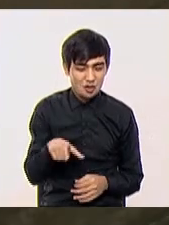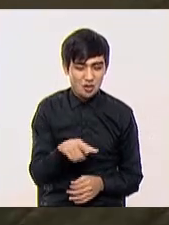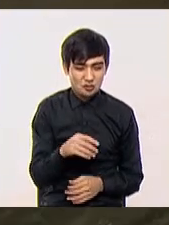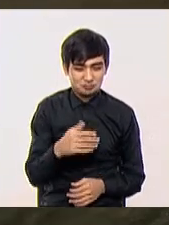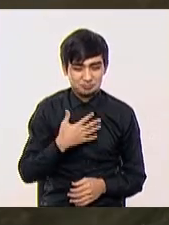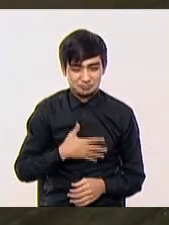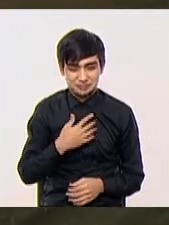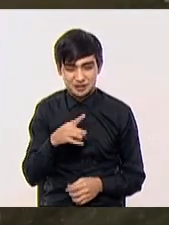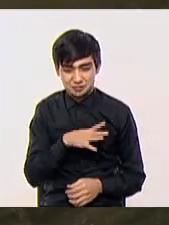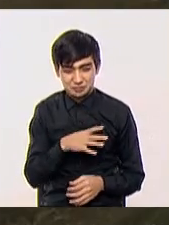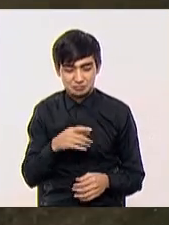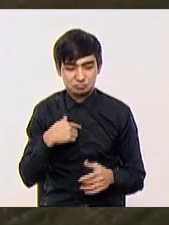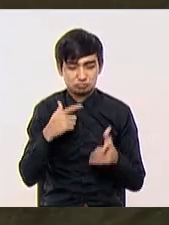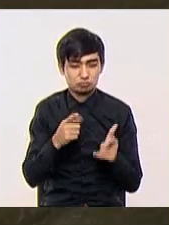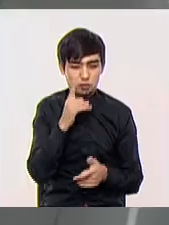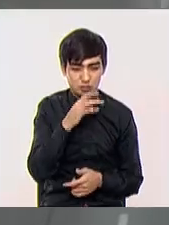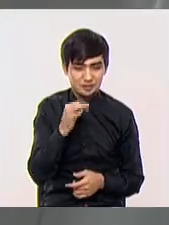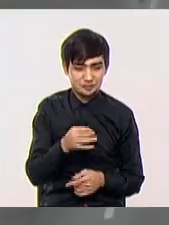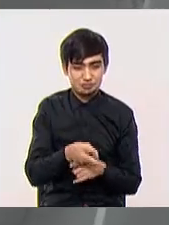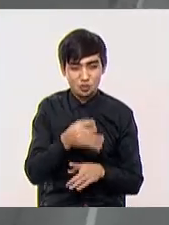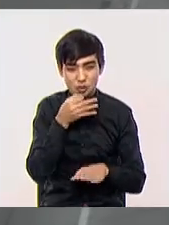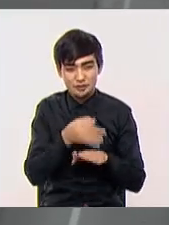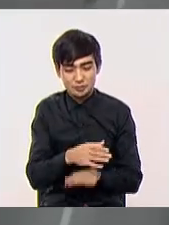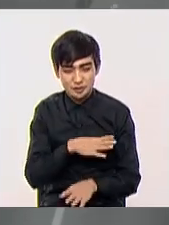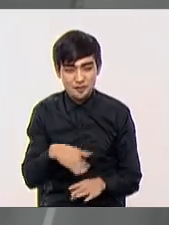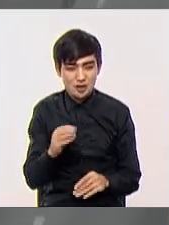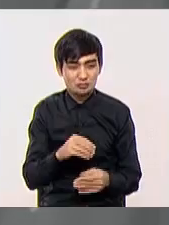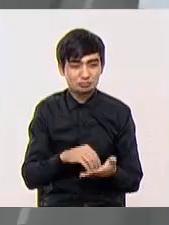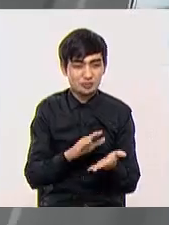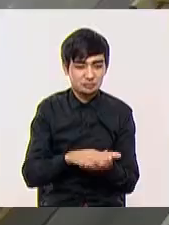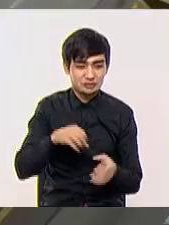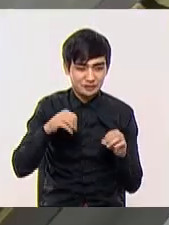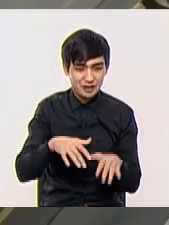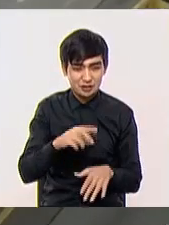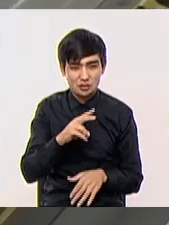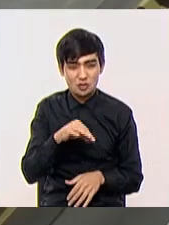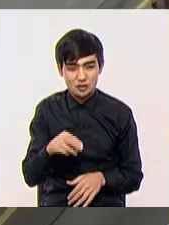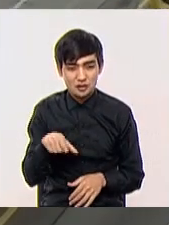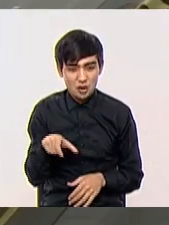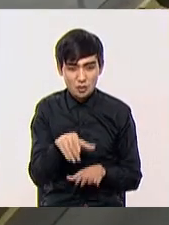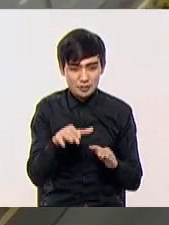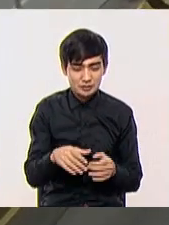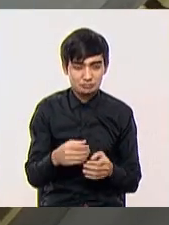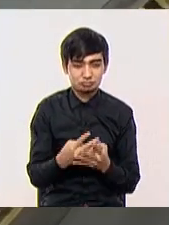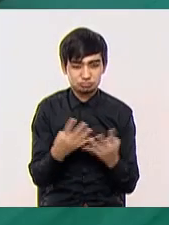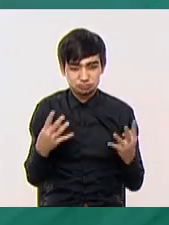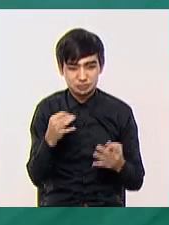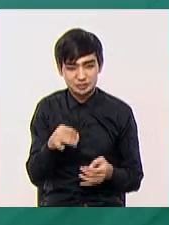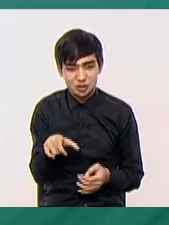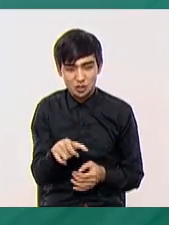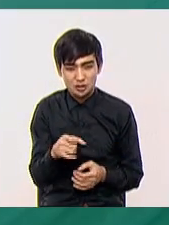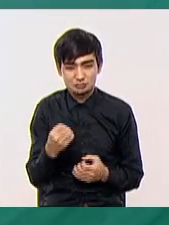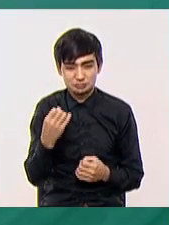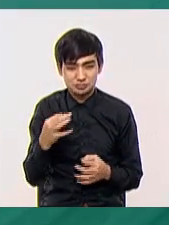көтермейді дегенмен келіспейді. Бізге берген жазбаша жауапта орнатылған жарық диодты катафот жол жиегіндегі қоршау мен жол